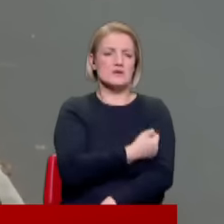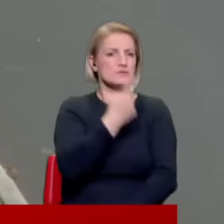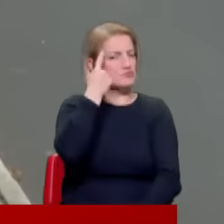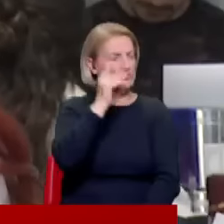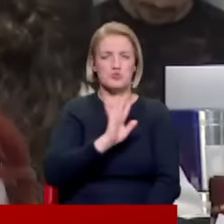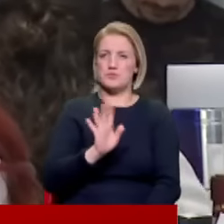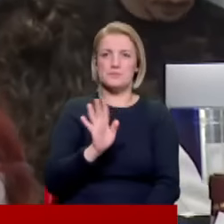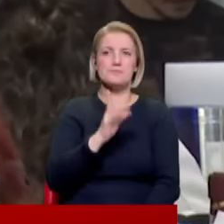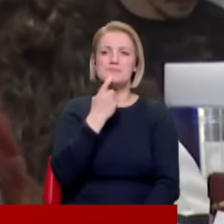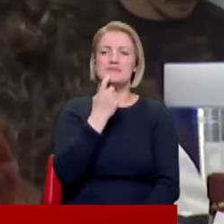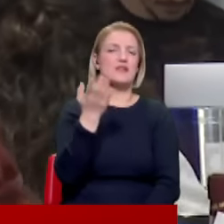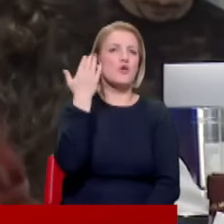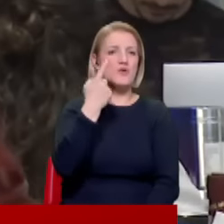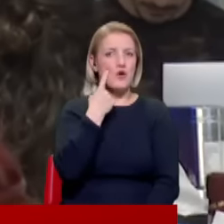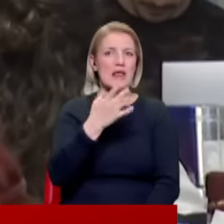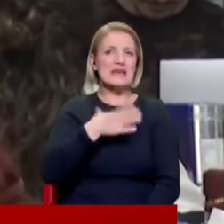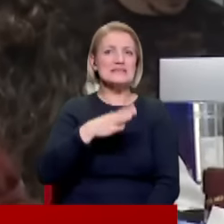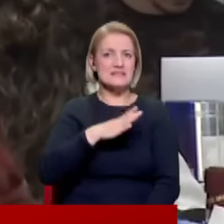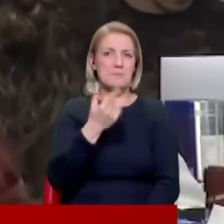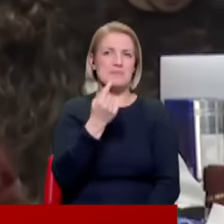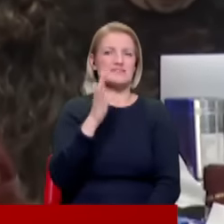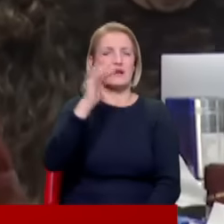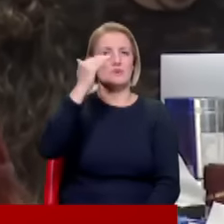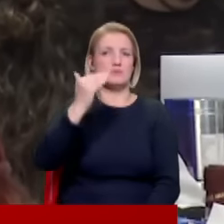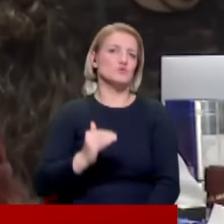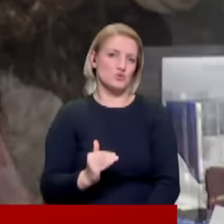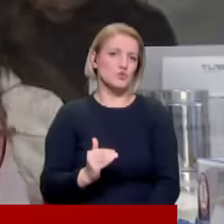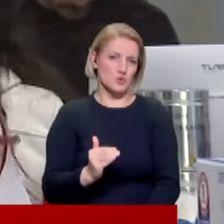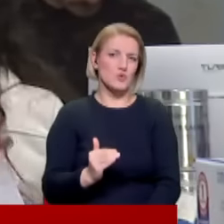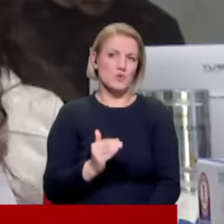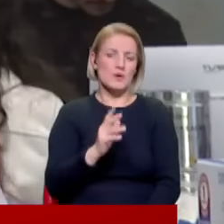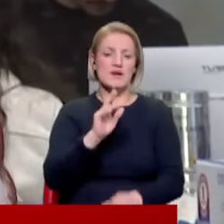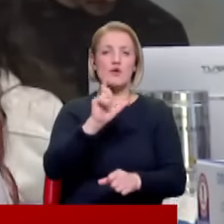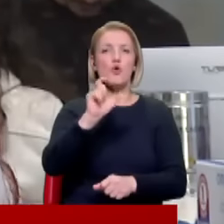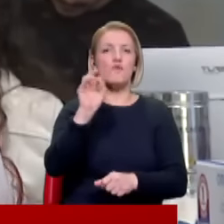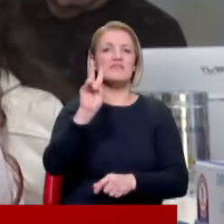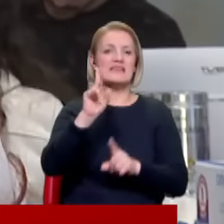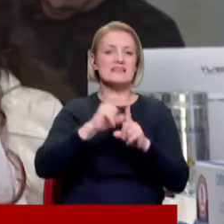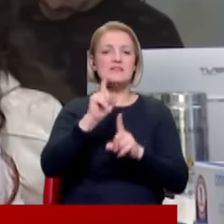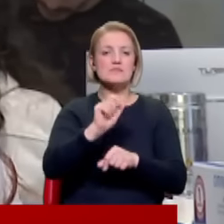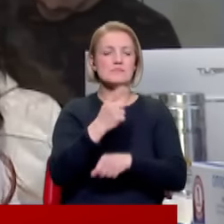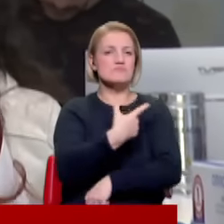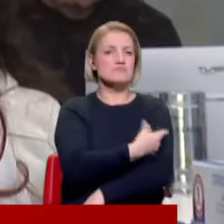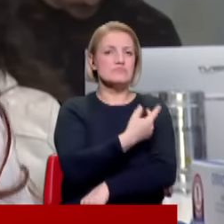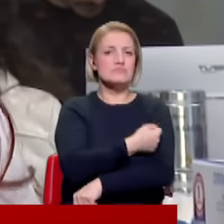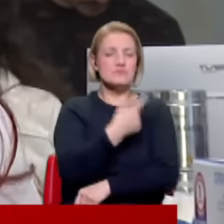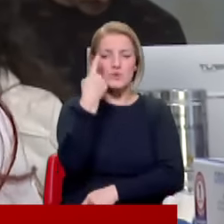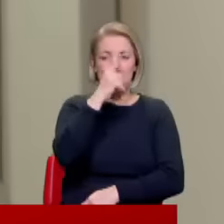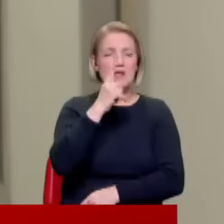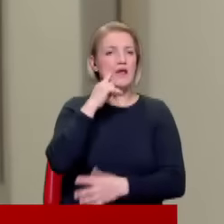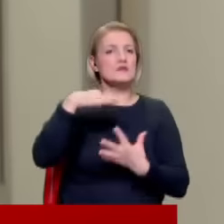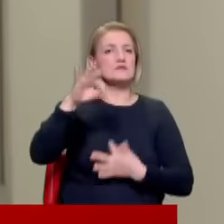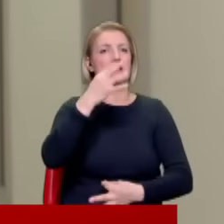olmayı düşünmüyorum. Geçen seneye göre talep biraz düşme mevcut maalesef. Covid aşılarından dolayı biraz insanlar güvenmiyor